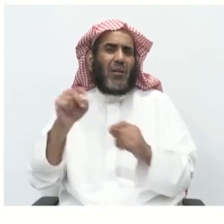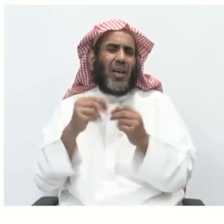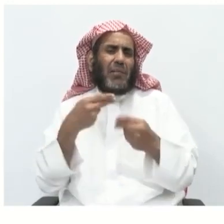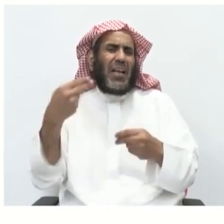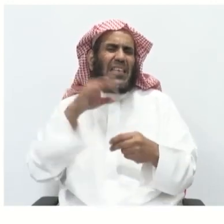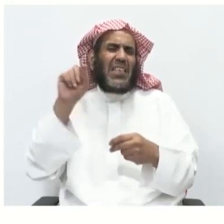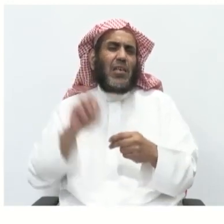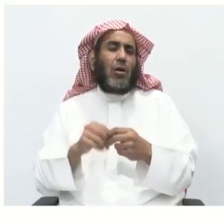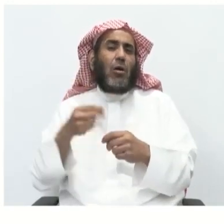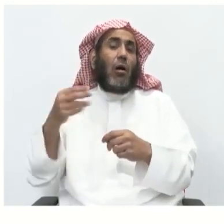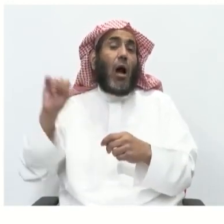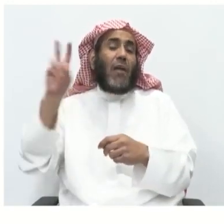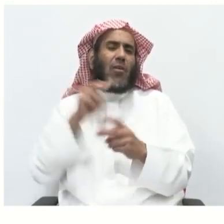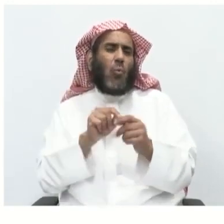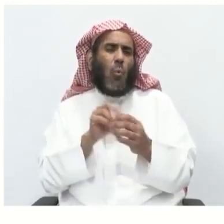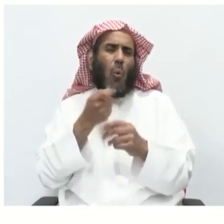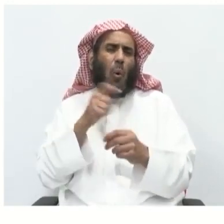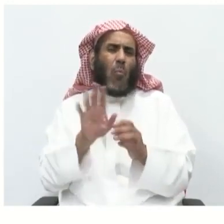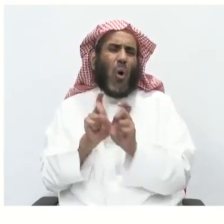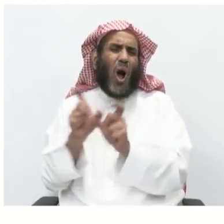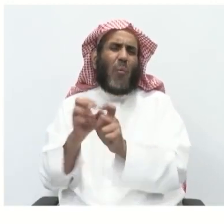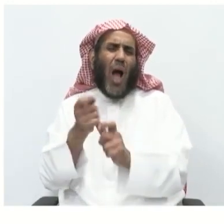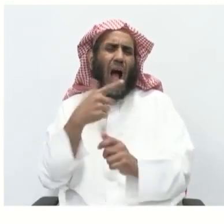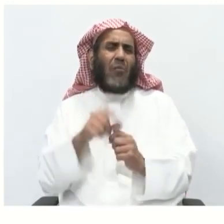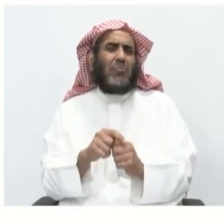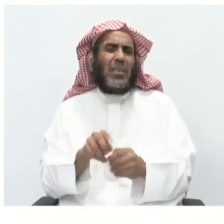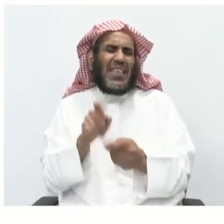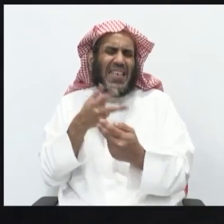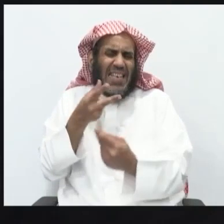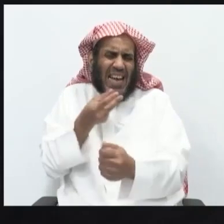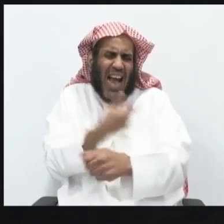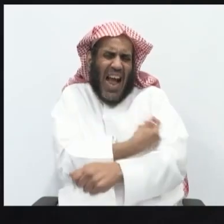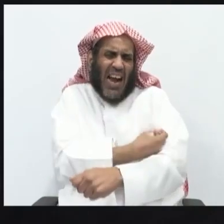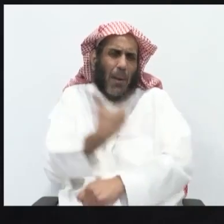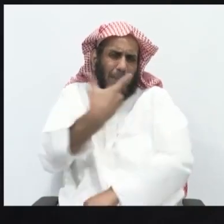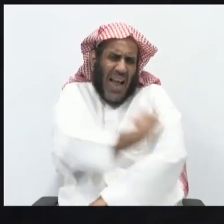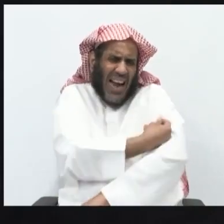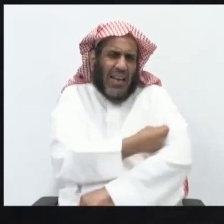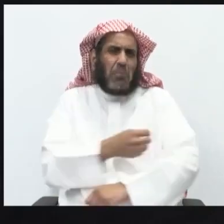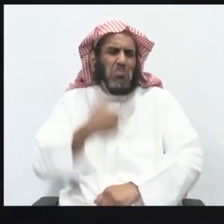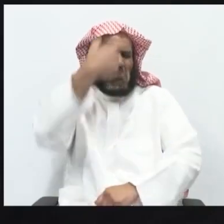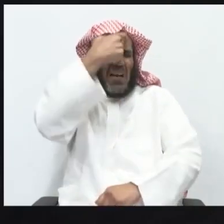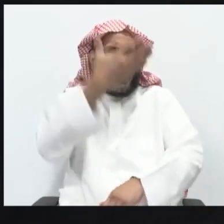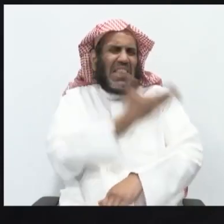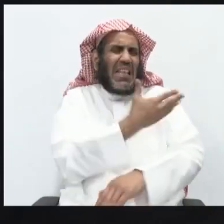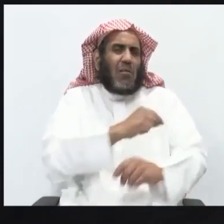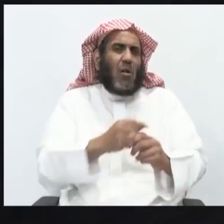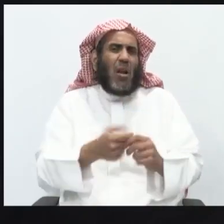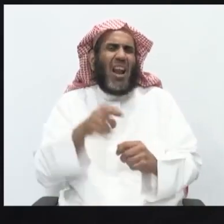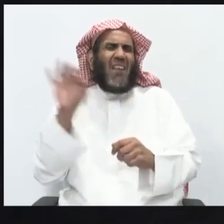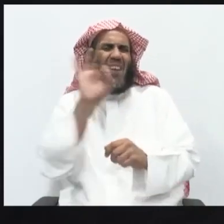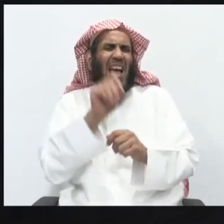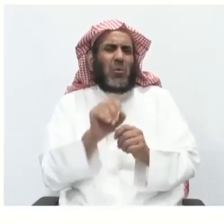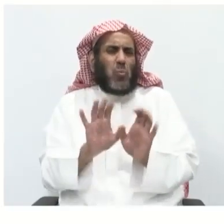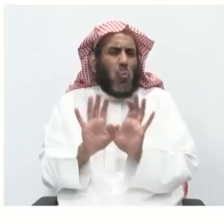مقاومه ضدها هذا الدواء اذا قاموا بحقن بعض المرضى بهذا الدواء بحيث يعمل فيروس على مقاومه